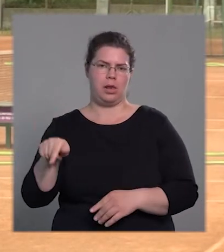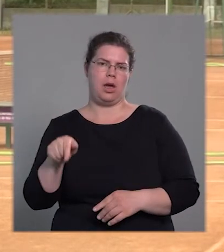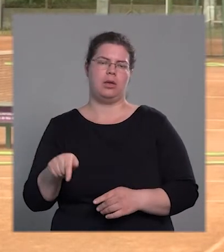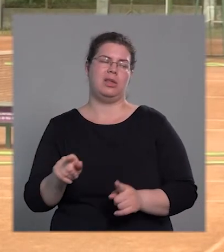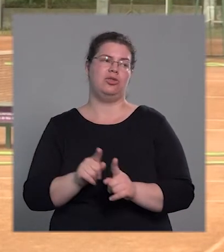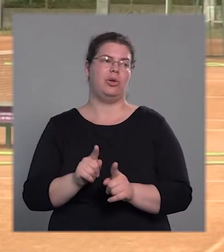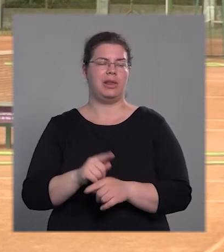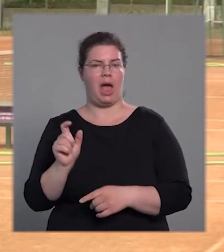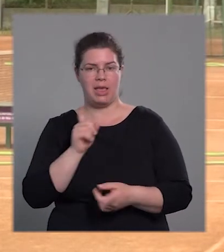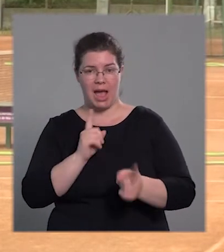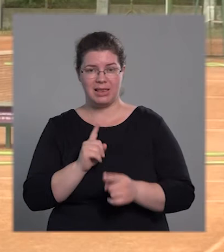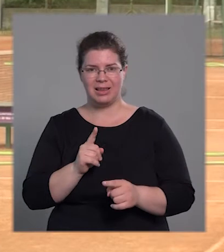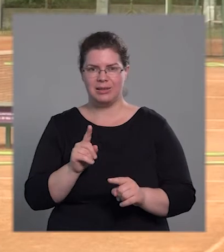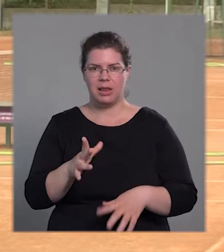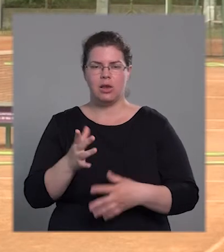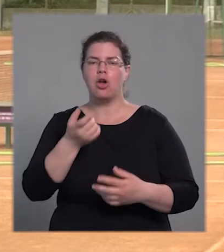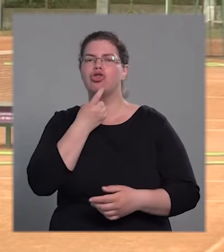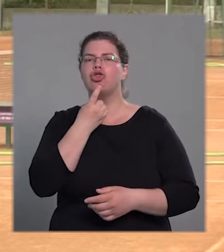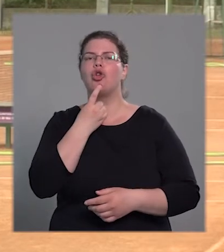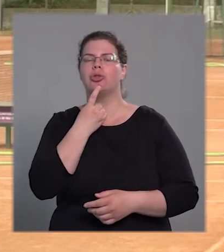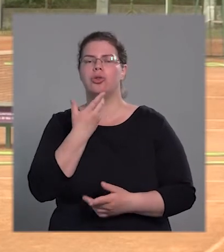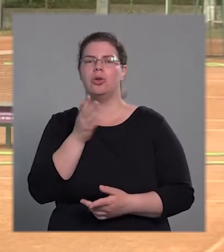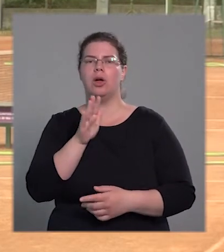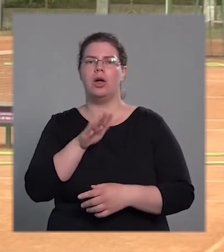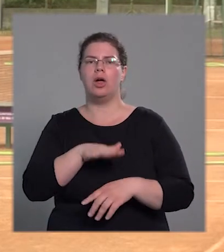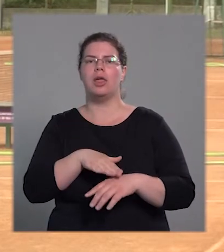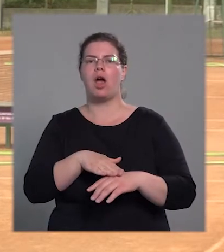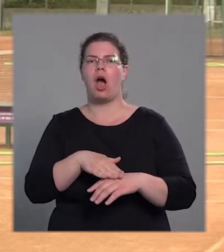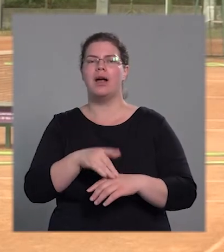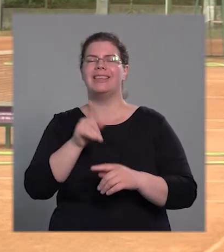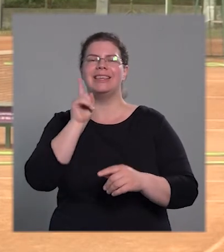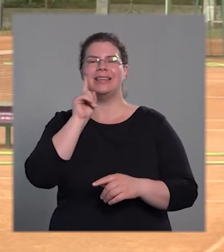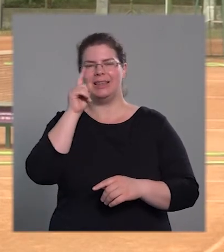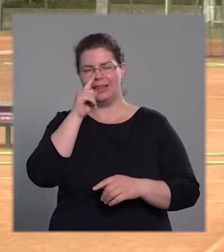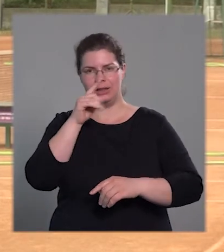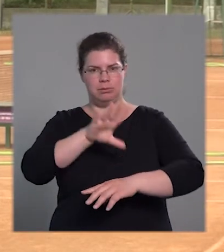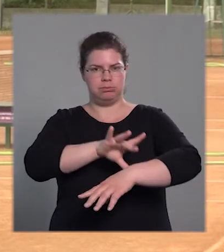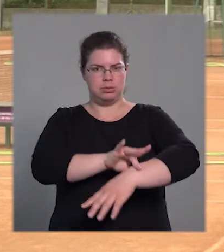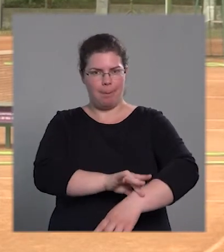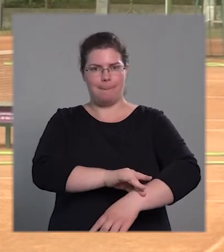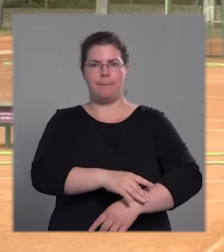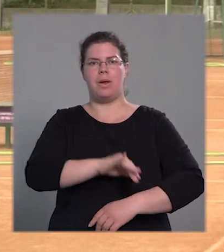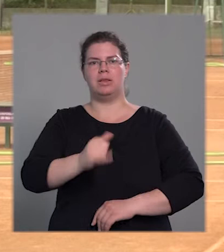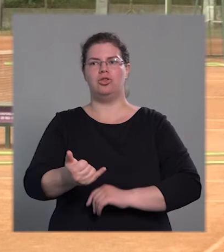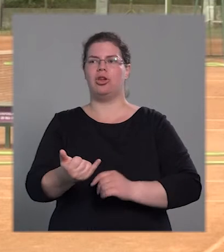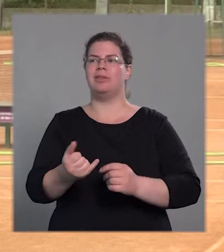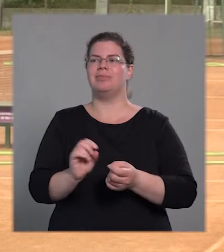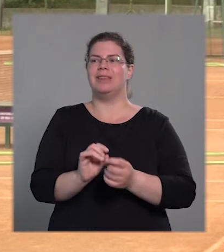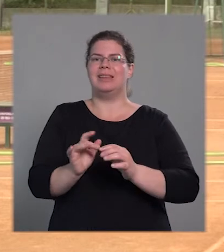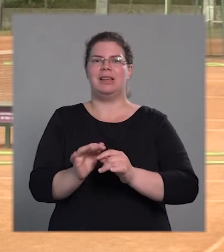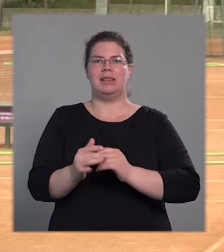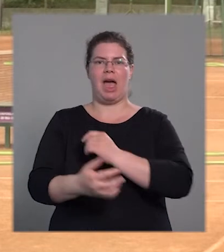Egyszerűen letapad a csontra, letapad az in, és az irritálja a csontot, a csonthártyát, amikor üt